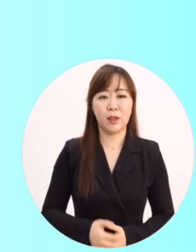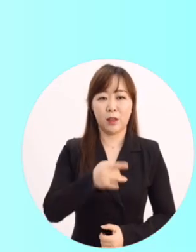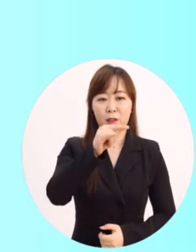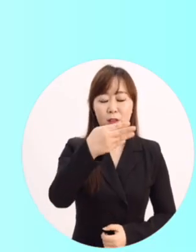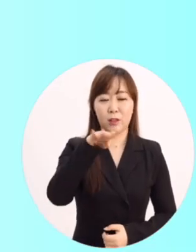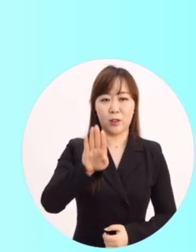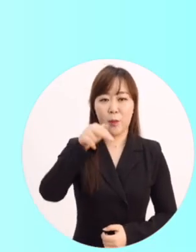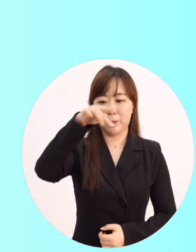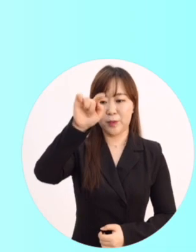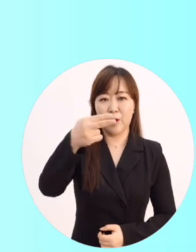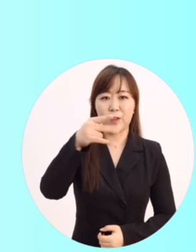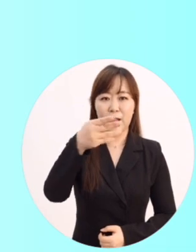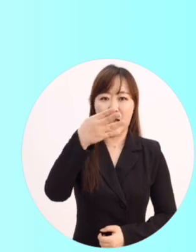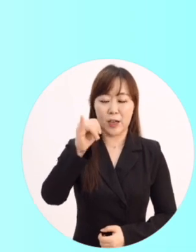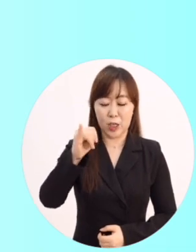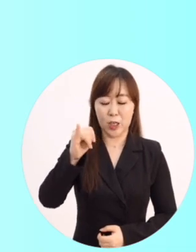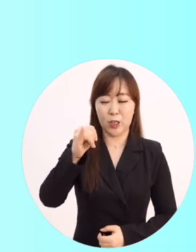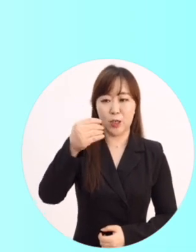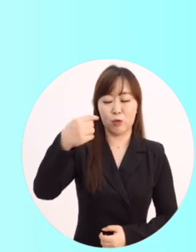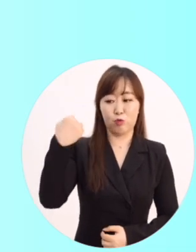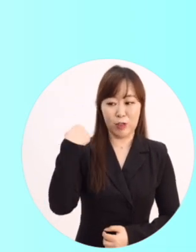넓적다리 뒤 근육 스트레칭.